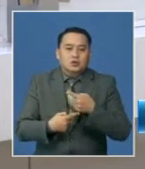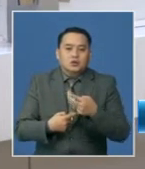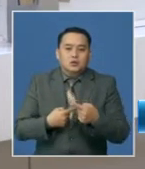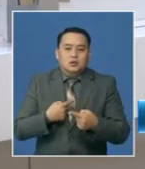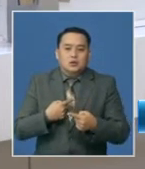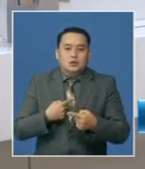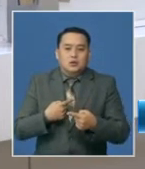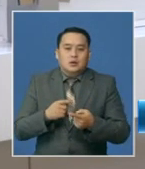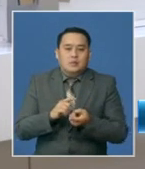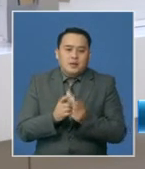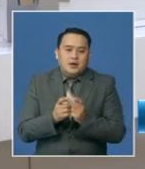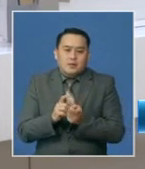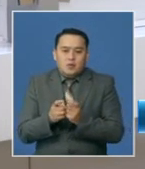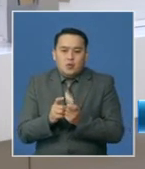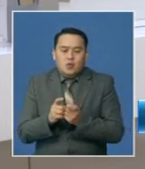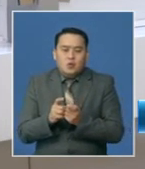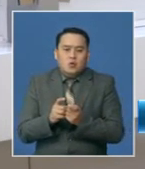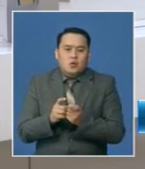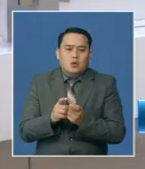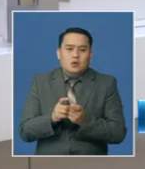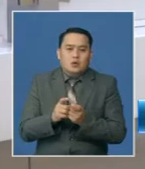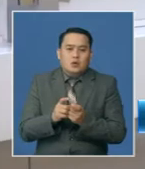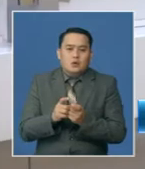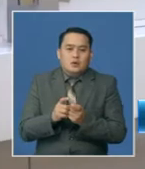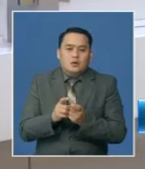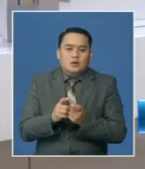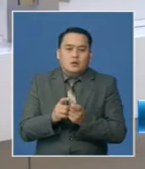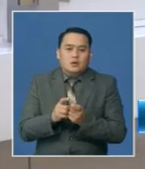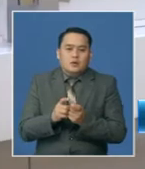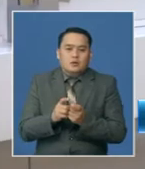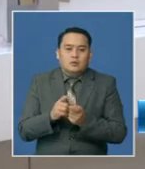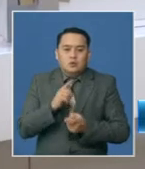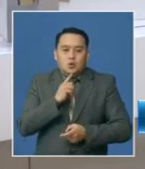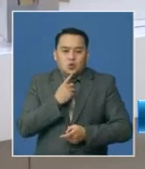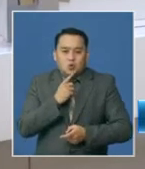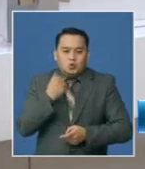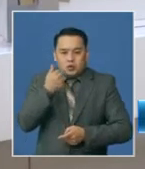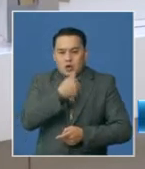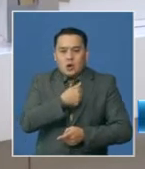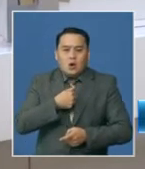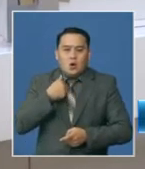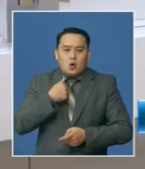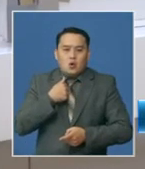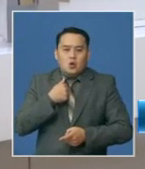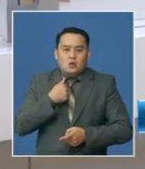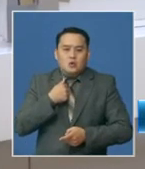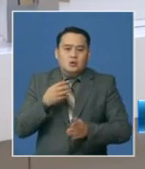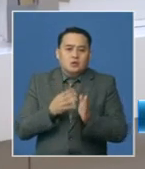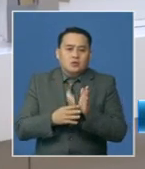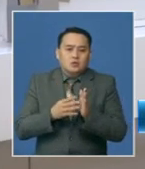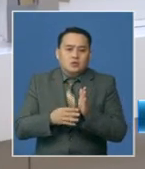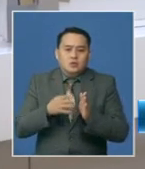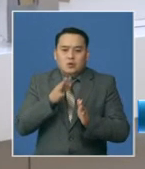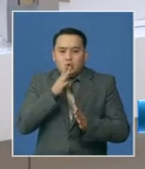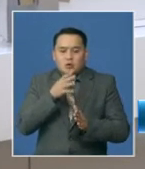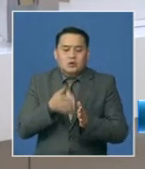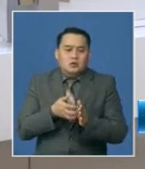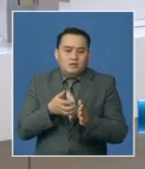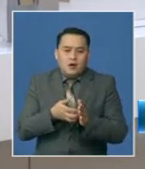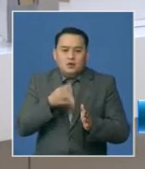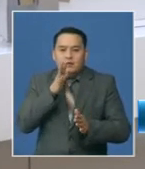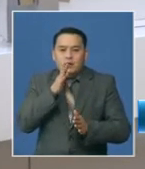каким путем досталась нам эта победа. Они должны именно осознать, что эта победа